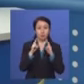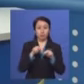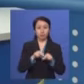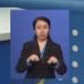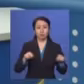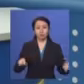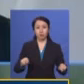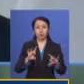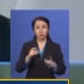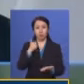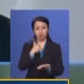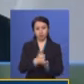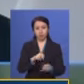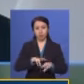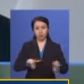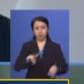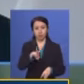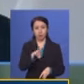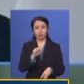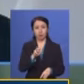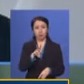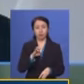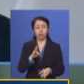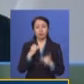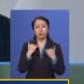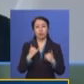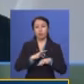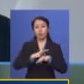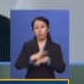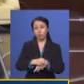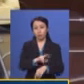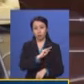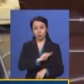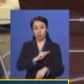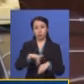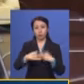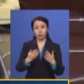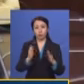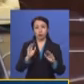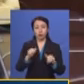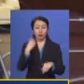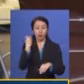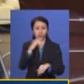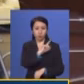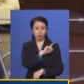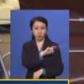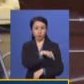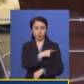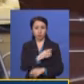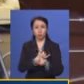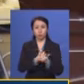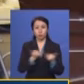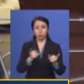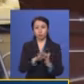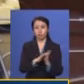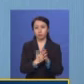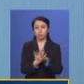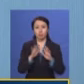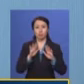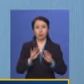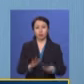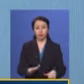заседании правительства сообщил премьер-министр Аскар Мамин. Сейчас ведется работа по обеспечению доступности качественных медицинских услуг в сельской